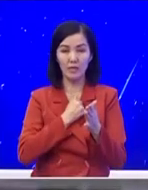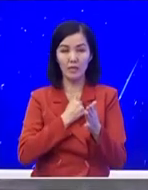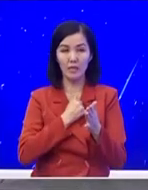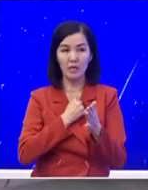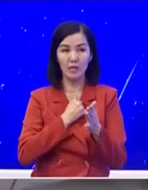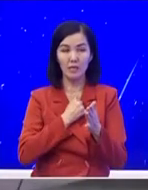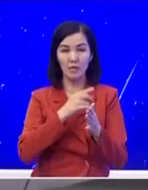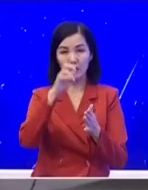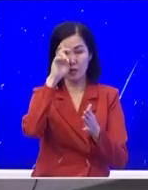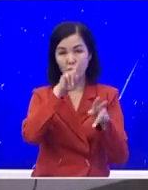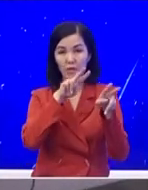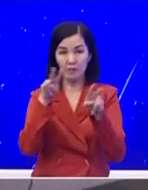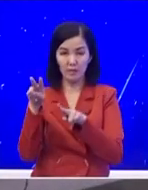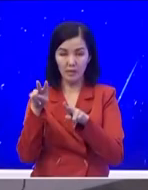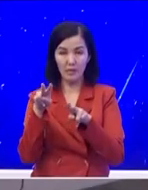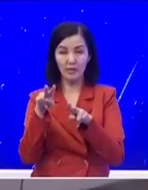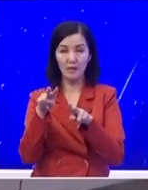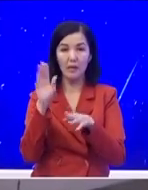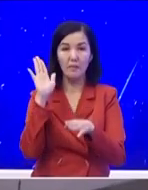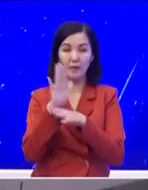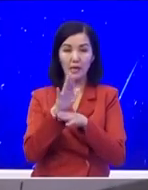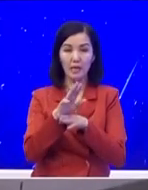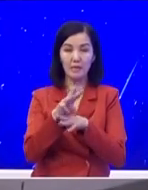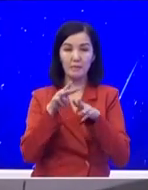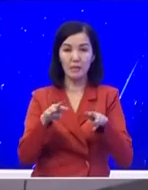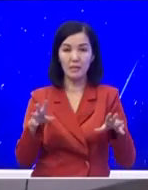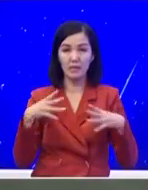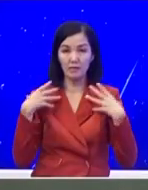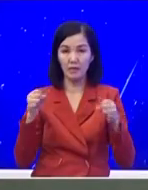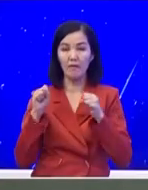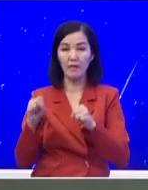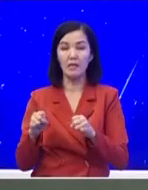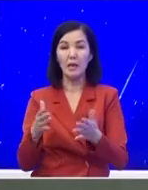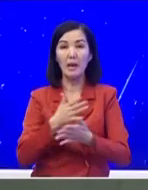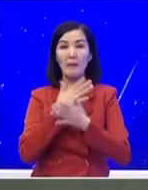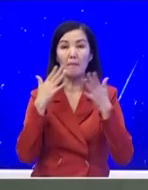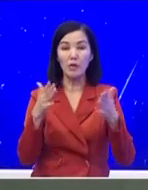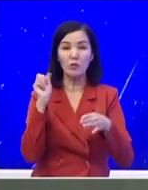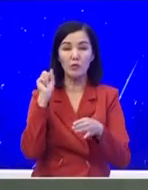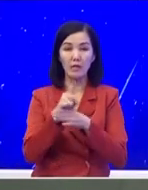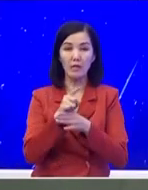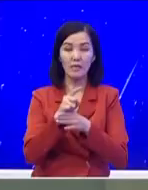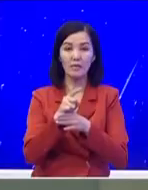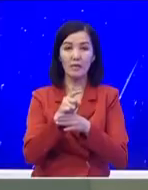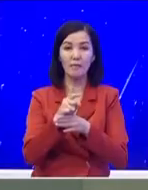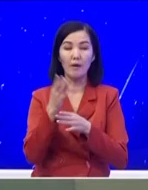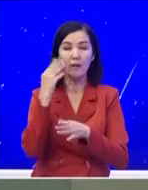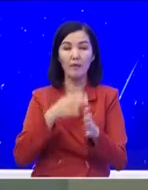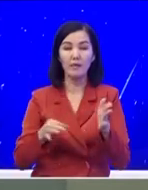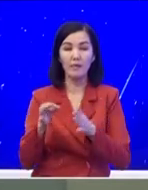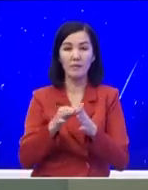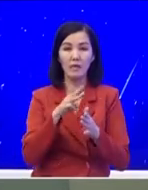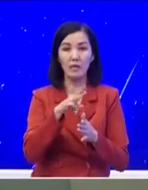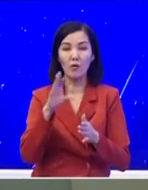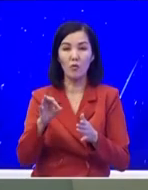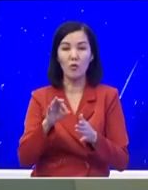регулируются государством, есть приказ Министерства здравоохранения. Большой груз ложится и на представителя по Алматинской области ТО